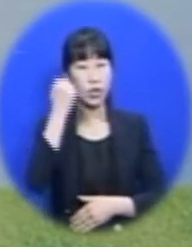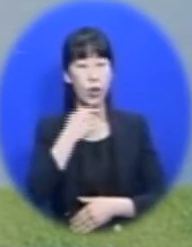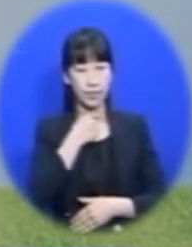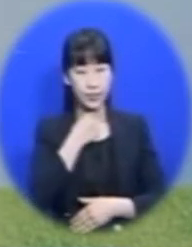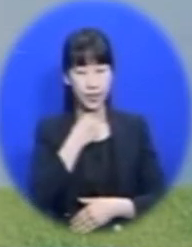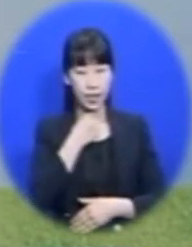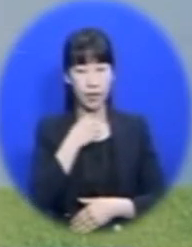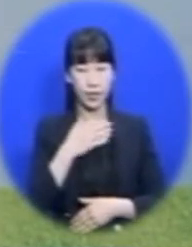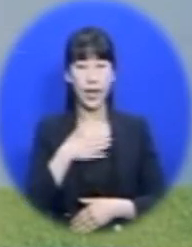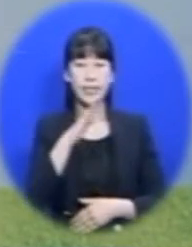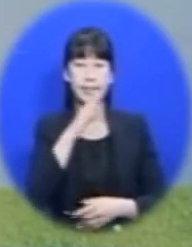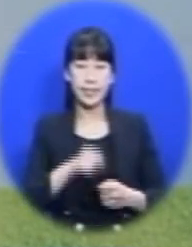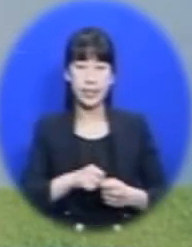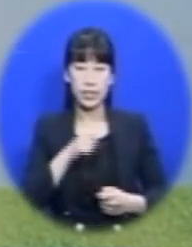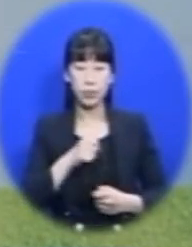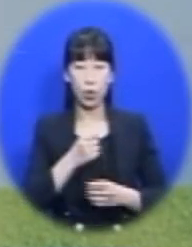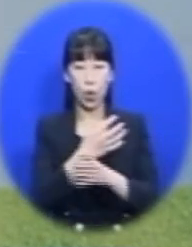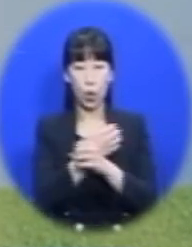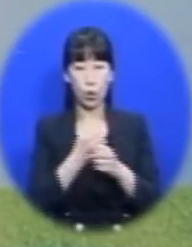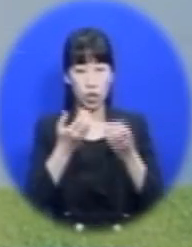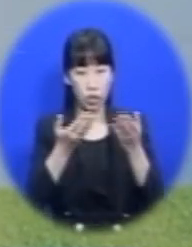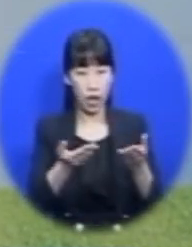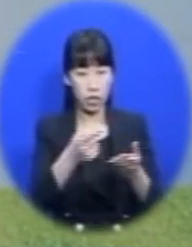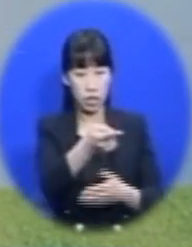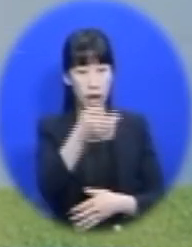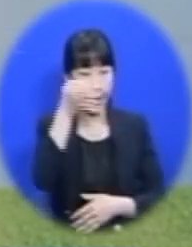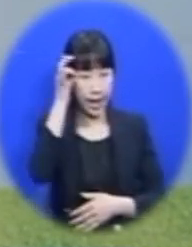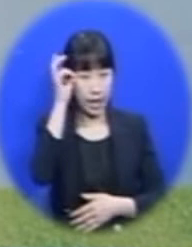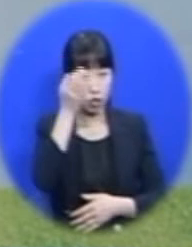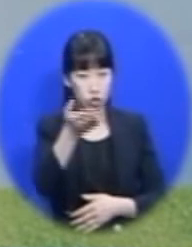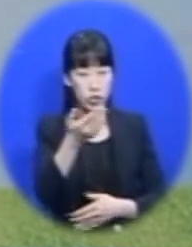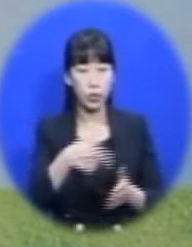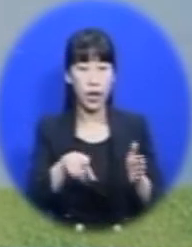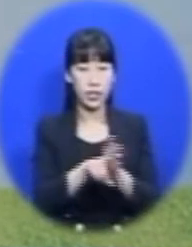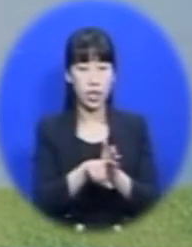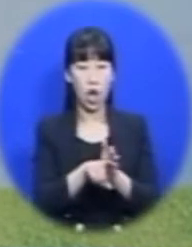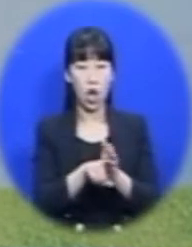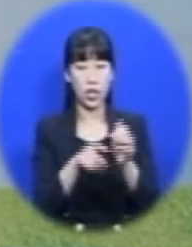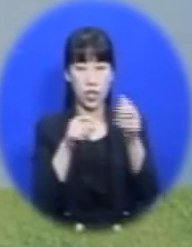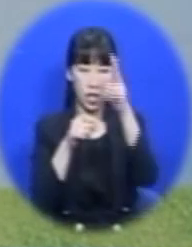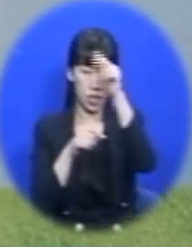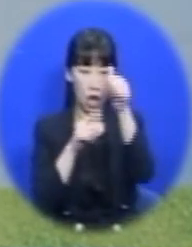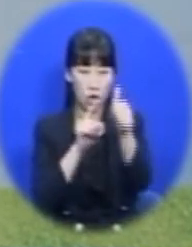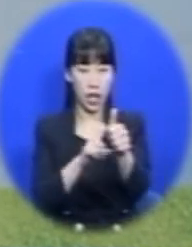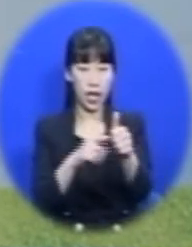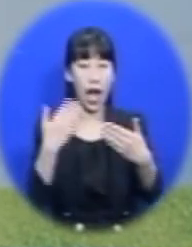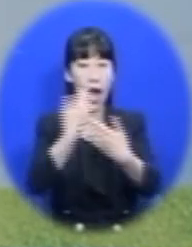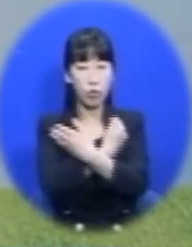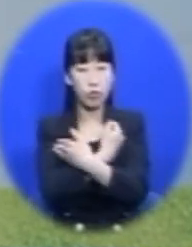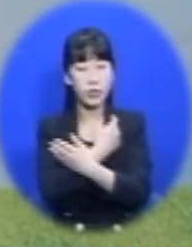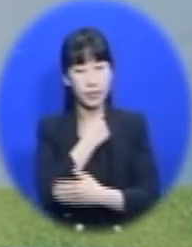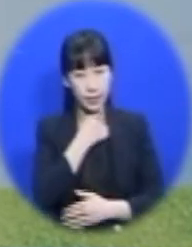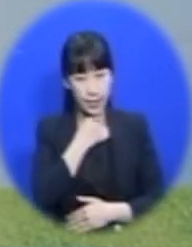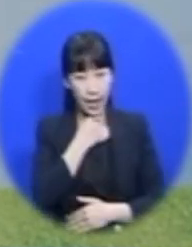진심으로 용서했다는 사실을 그가 알게 하기 위하여 그를 한번 안아보았으면